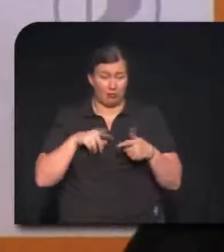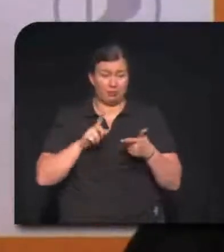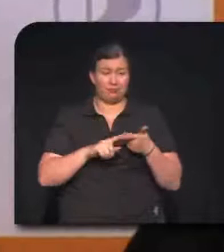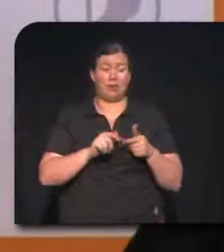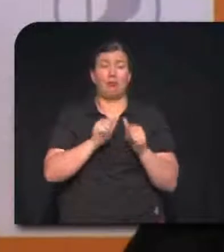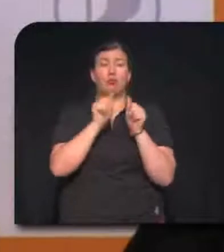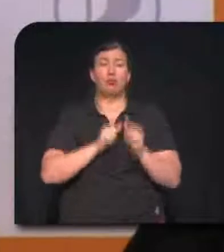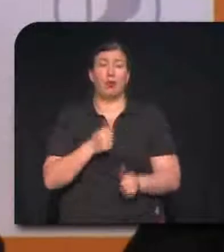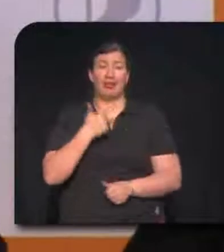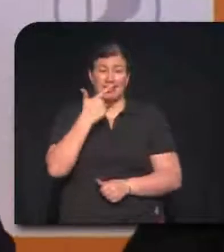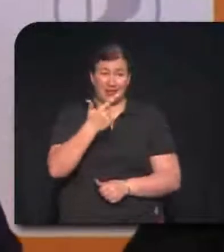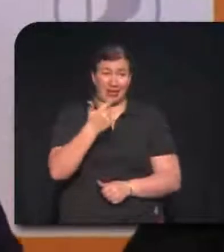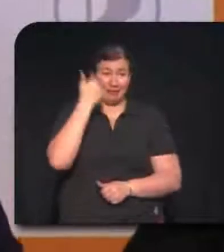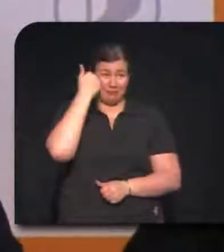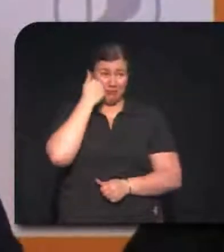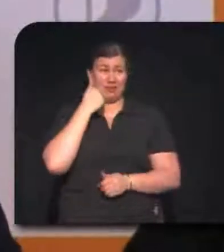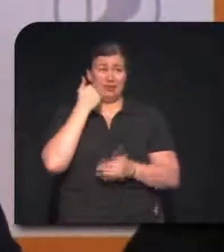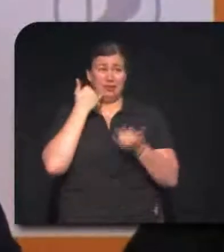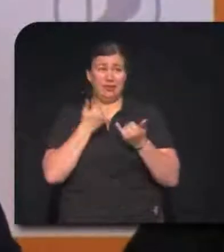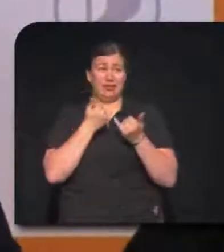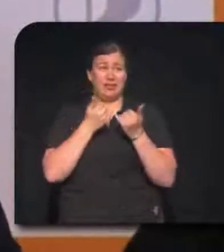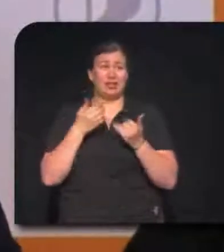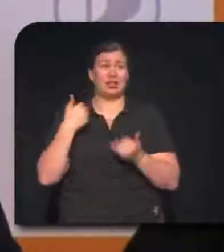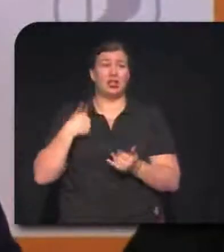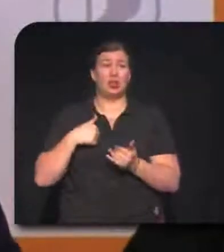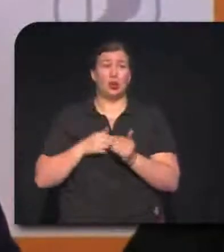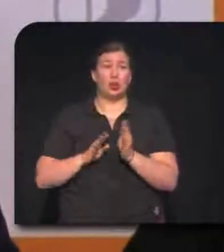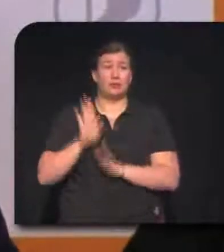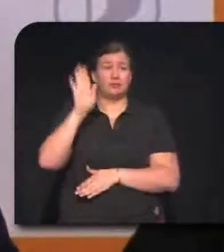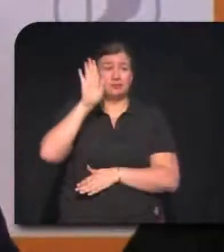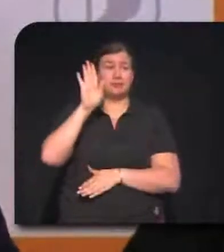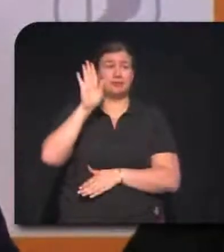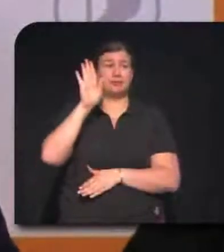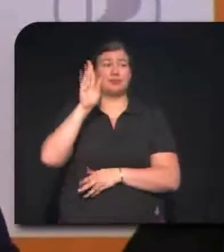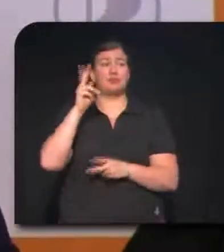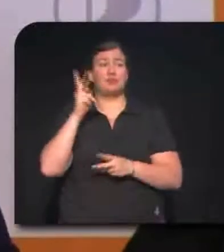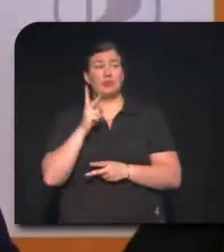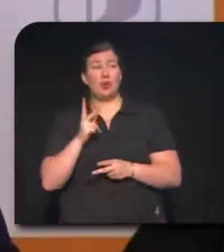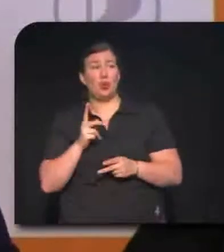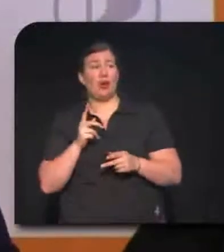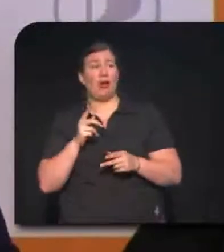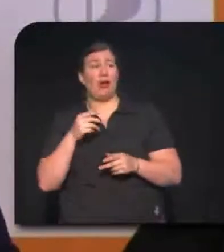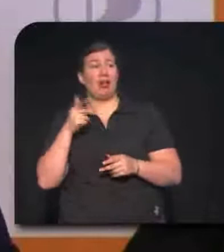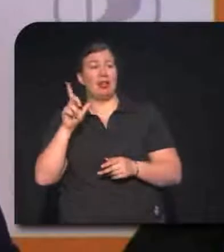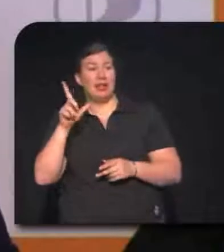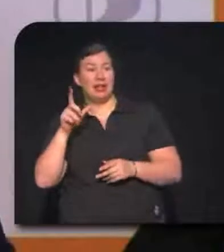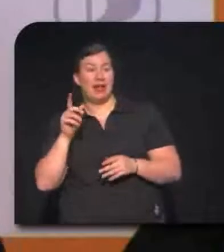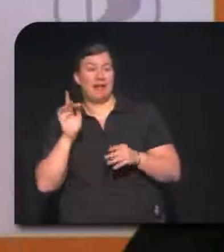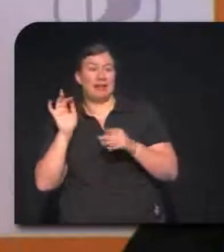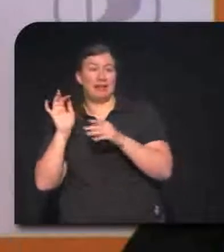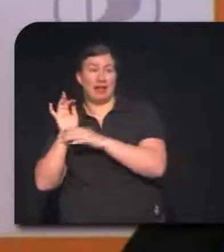Modul 2 bitte geht jetzt die Grünen Karten wenn ihr für Modul 2 seid die Leder wenn ihr dagegen seid